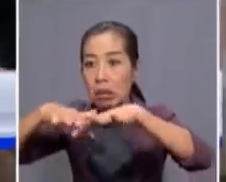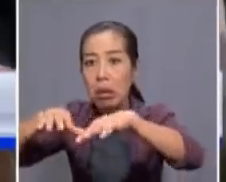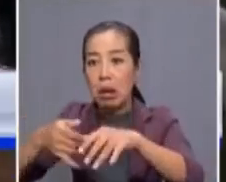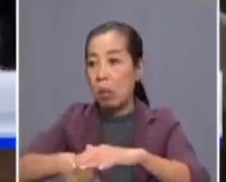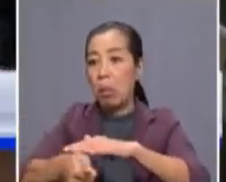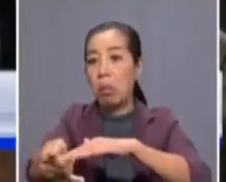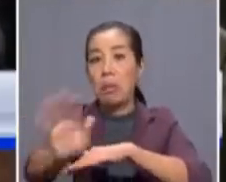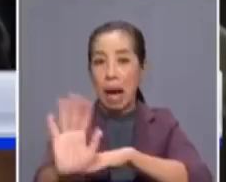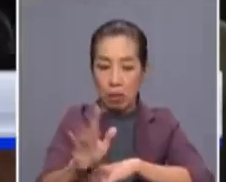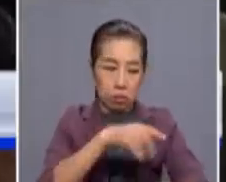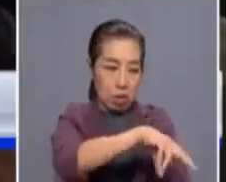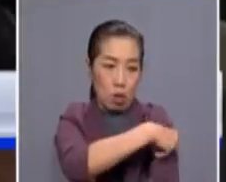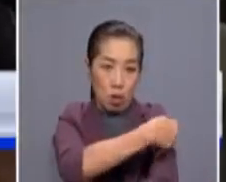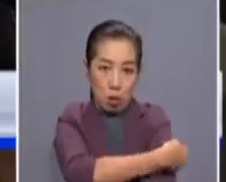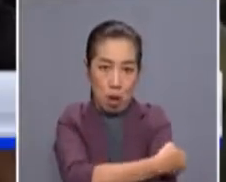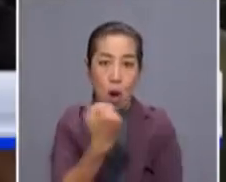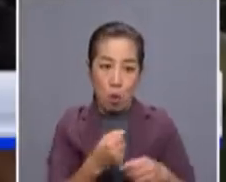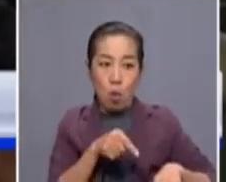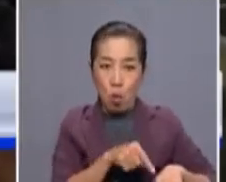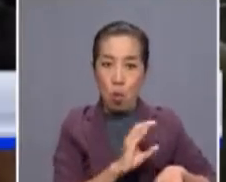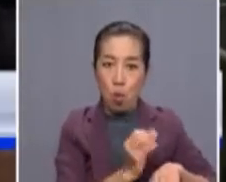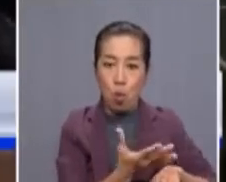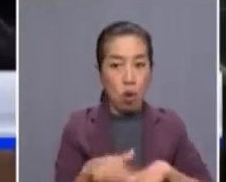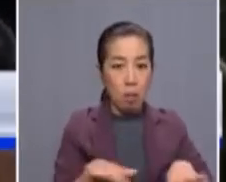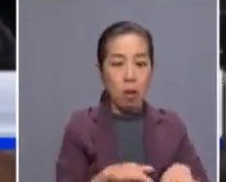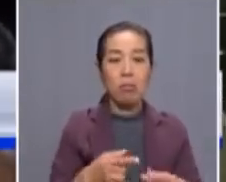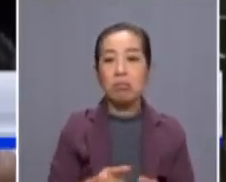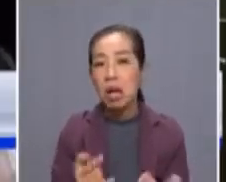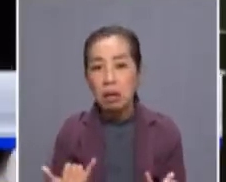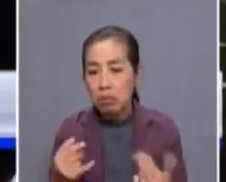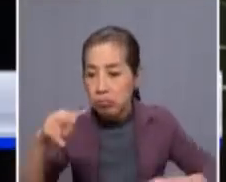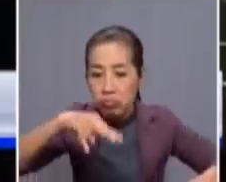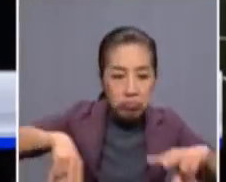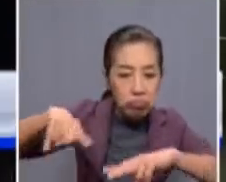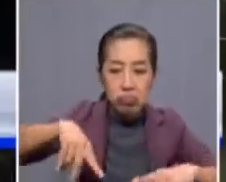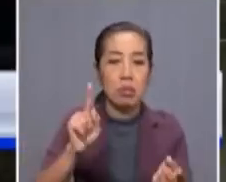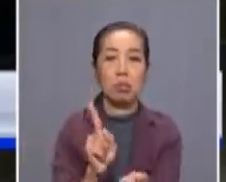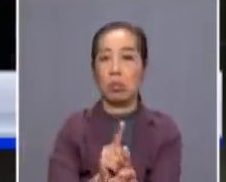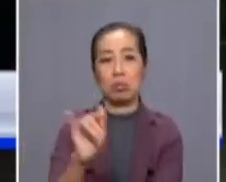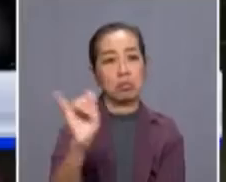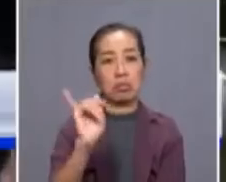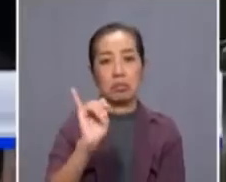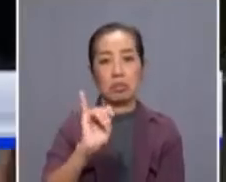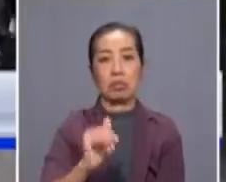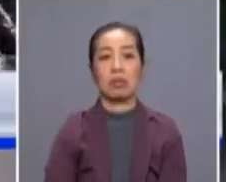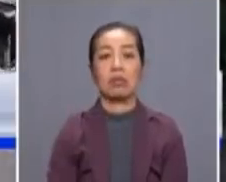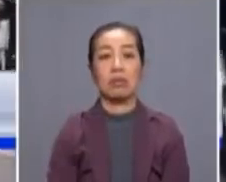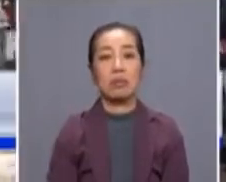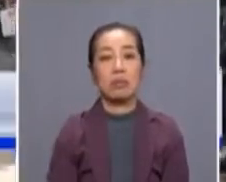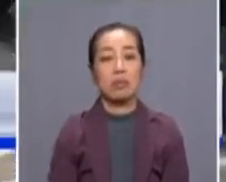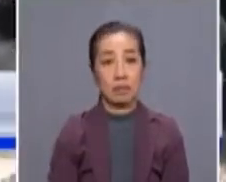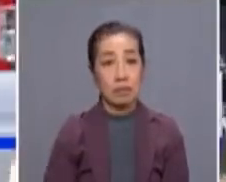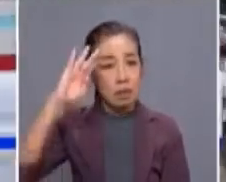างตำรวจเองก็กันพื้นที่เพื่อเตรียมให้เจ้าหน้าที่เนี่ยทำงานได้อย่างสะดวกแต่ว่าจนถึงขณะนี้คุณผู้ชมคะยังไม่พบตัวนายกแจ็คแต่อย่างใดนะคะ